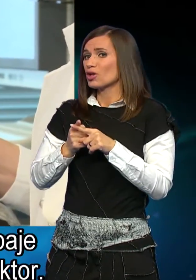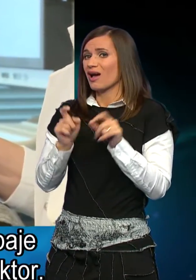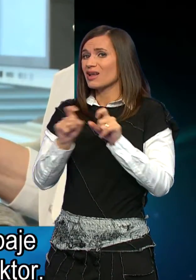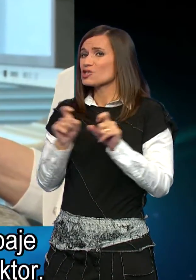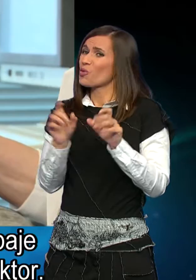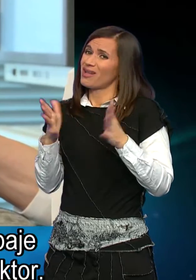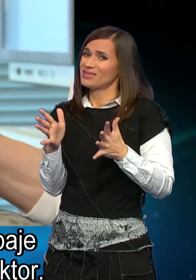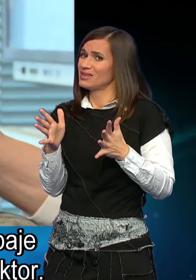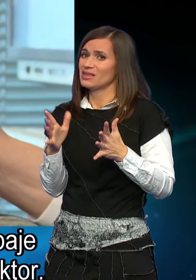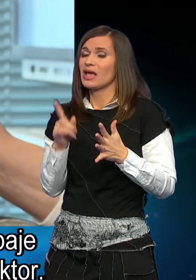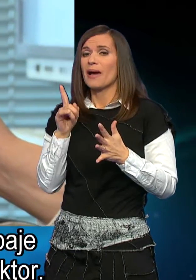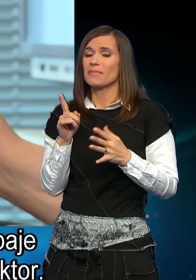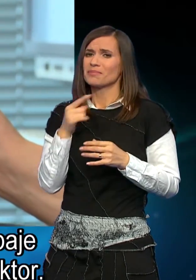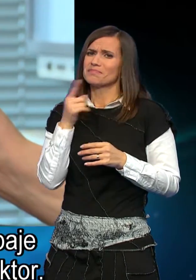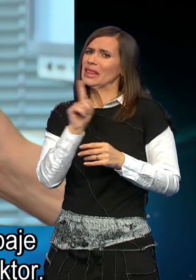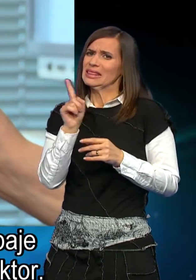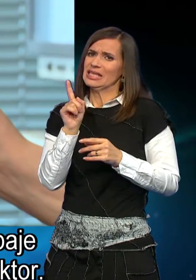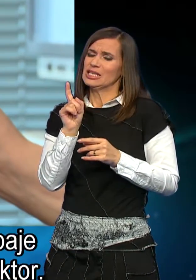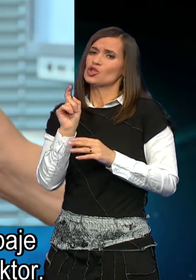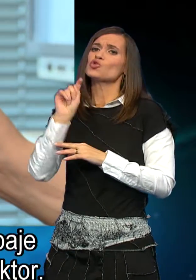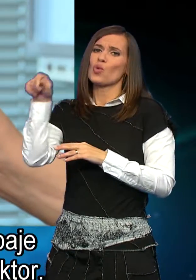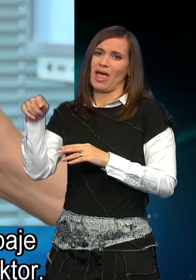ni. Baje pa naj ne bi bil zunanji faktor.